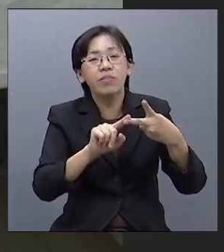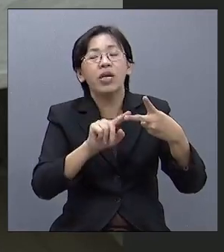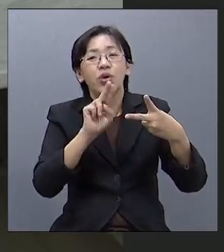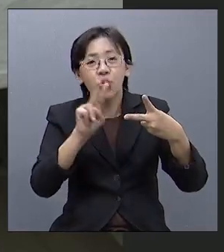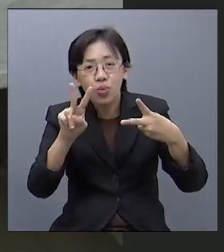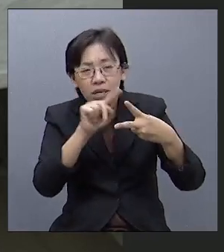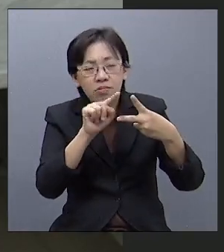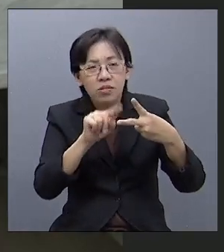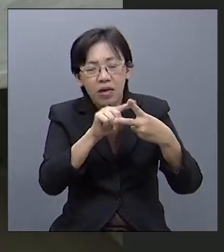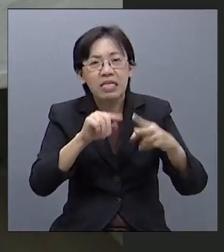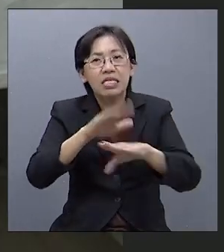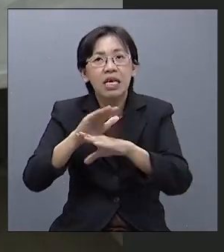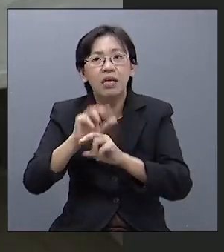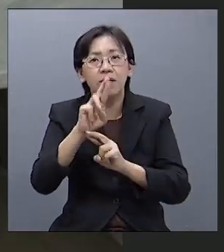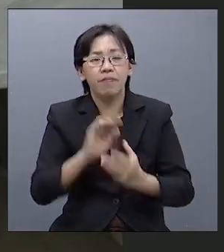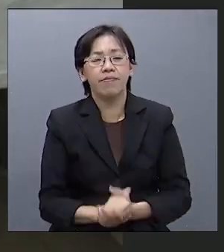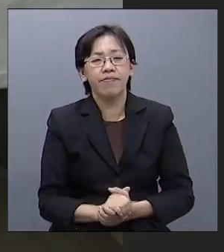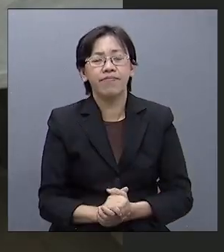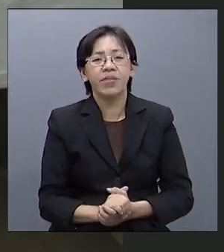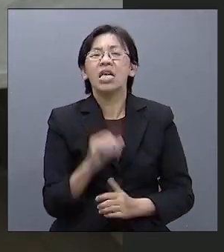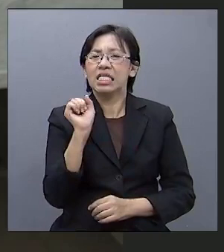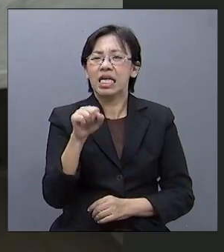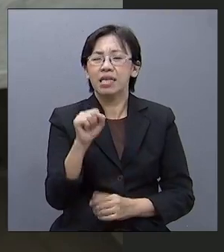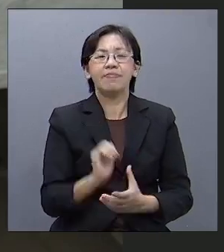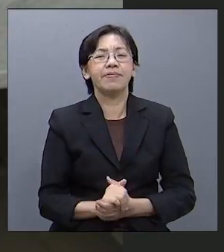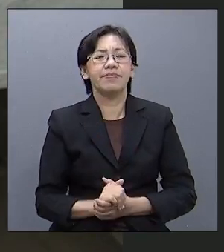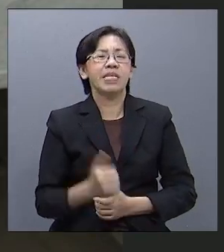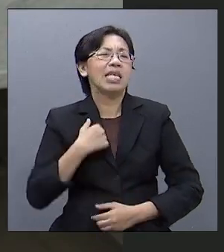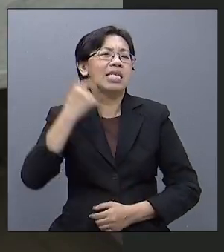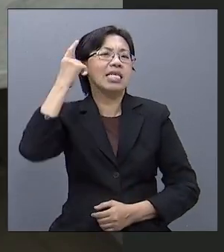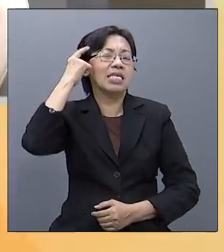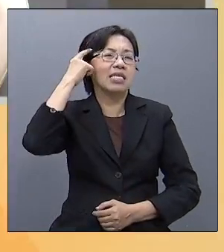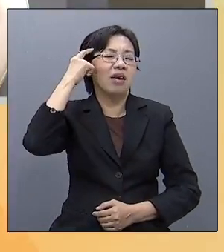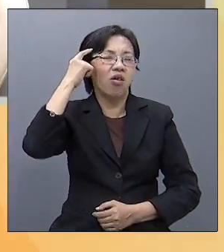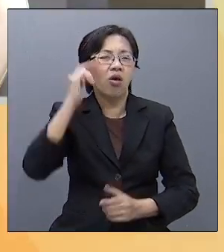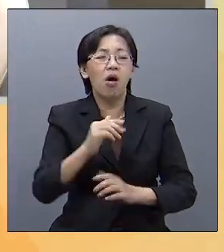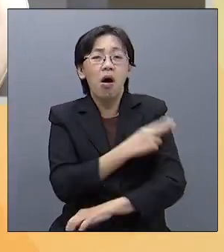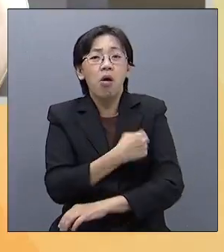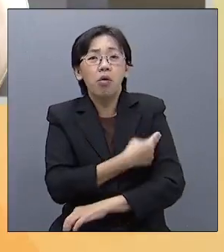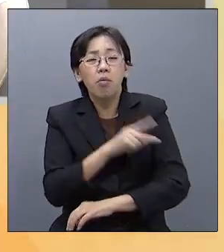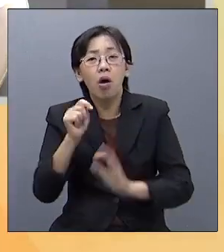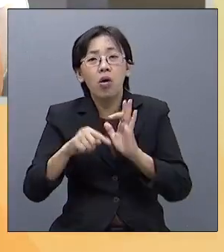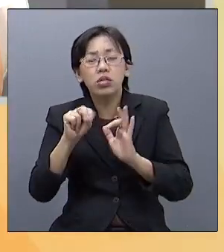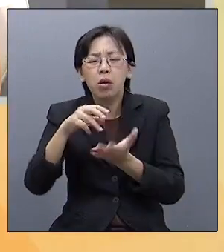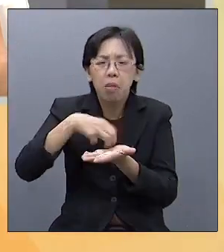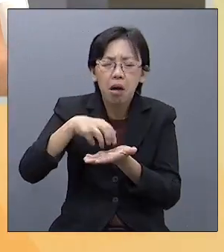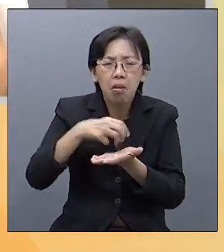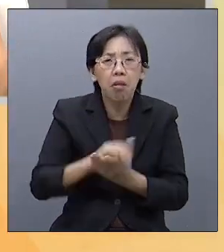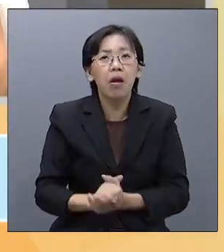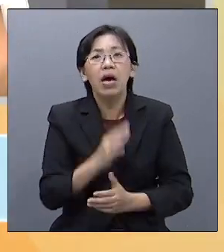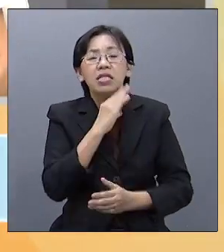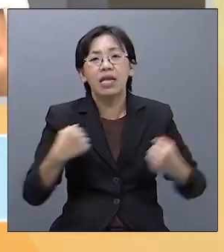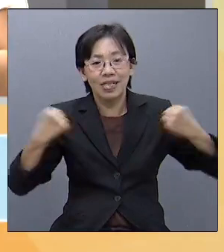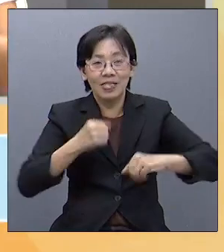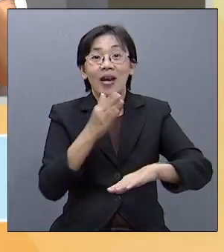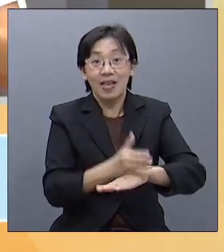ม ใช่ค่ะ ใช่แล้วครับผม โอ้แล้วก็คิดไปนะบางทีฟังจากคุณหมอต้นแล้วก็คิดเหมือนกันพี่ต๊อบว่าเอ๊ะถ้าเกิดเราใส่เสื้อแขนยาว